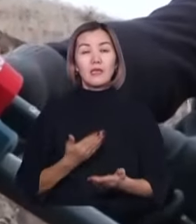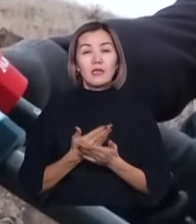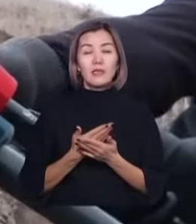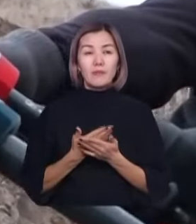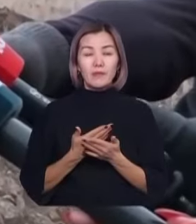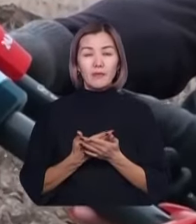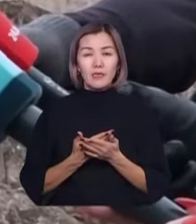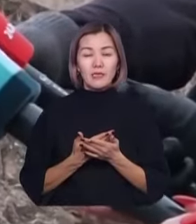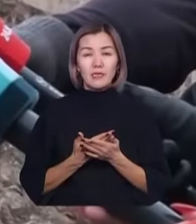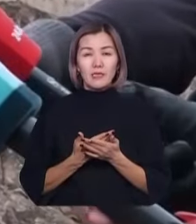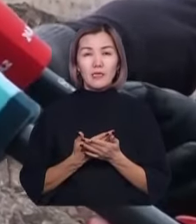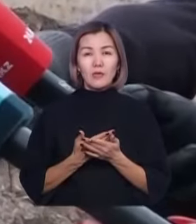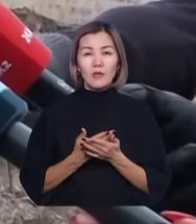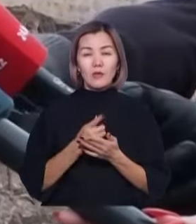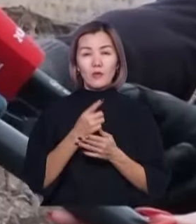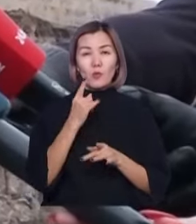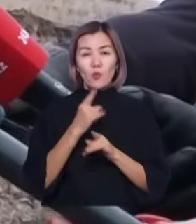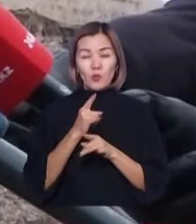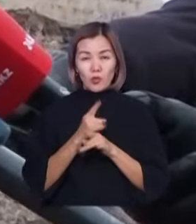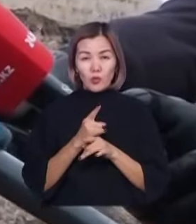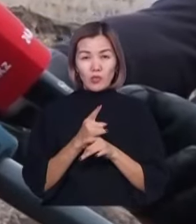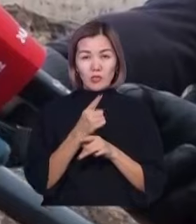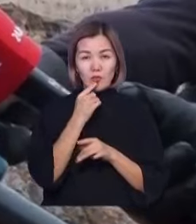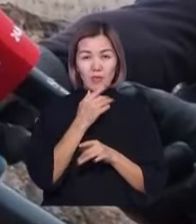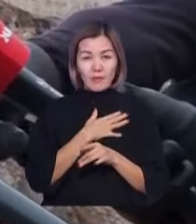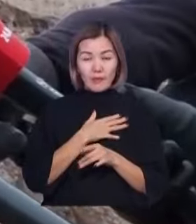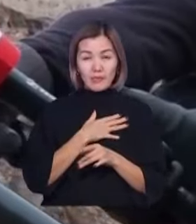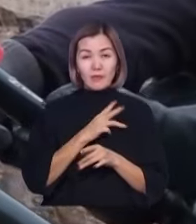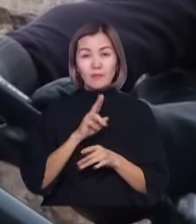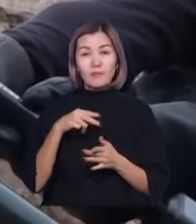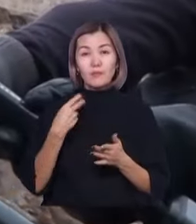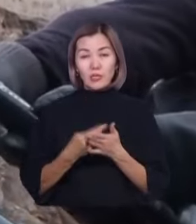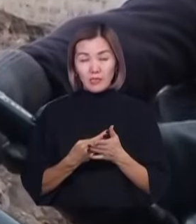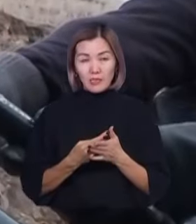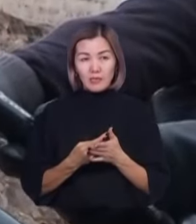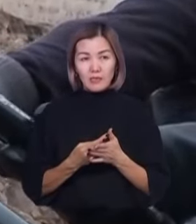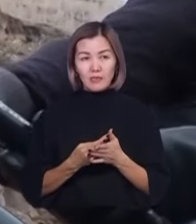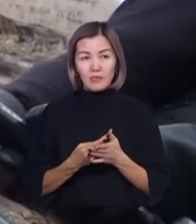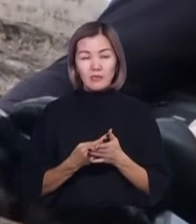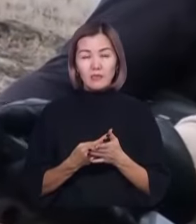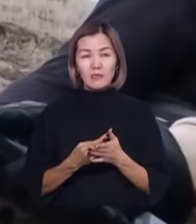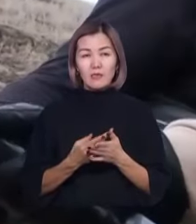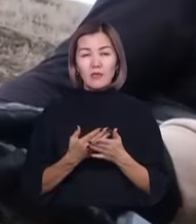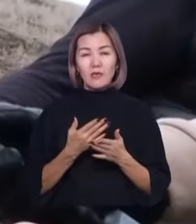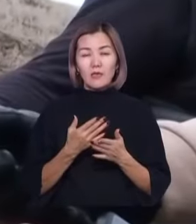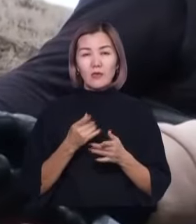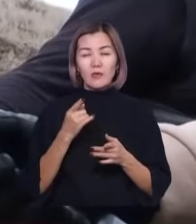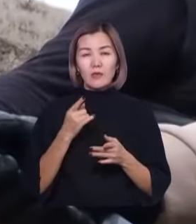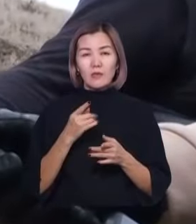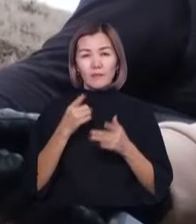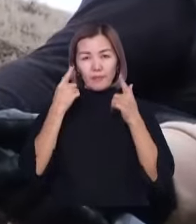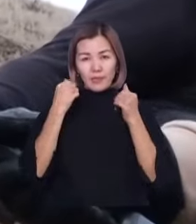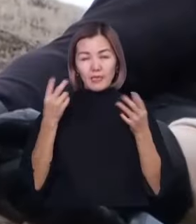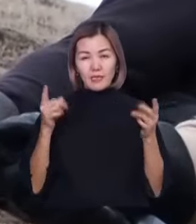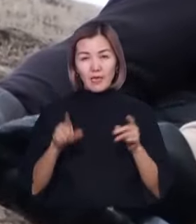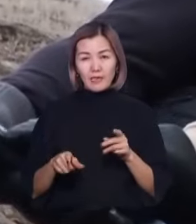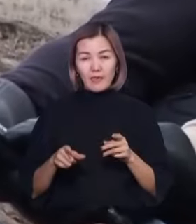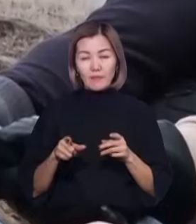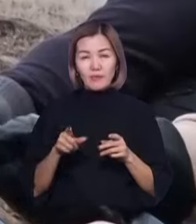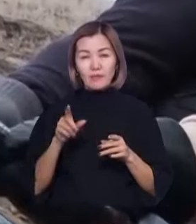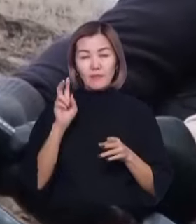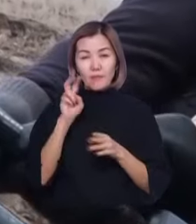ретінде. Сіздер соған өздеріңіз келіп түсіп қалдыңыздар. Біз кеше айтқандай сіздерге немесе білетін адамды жіберу керек, немесе